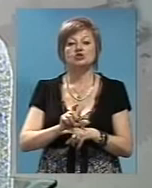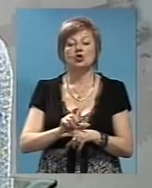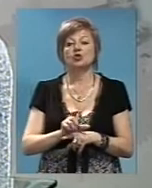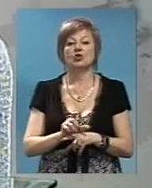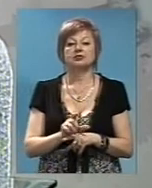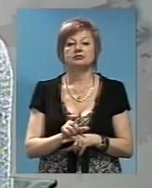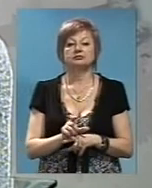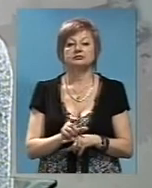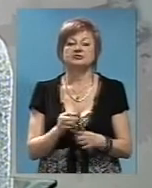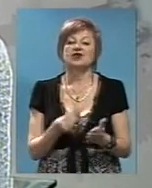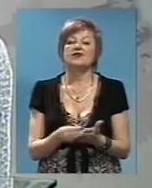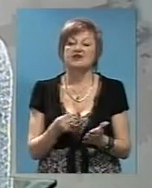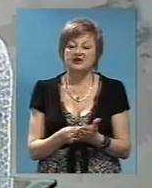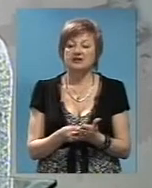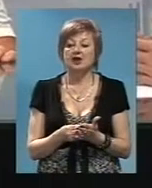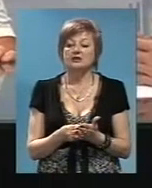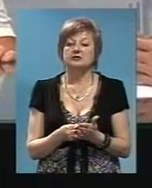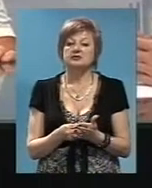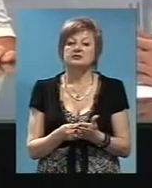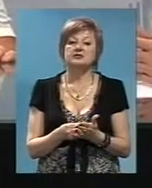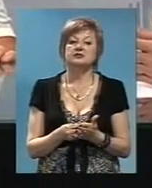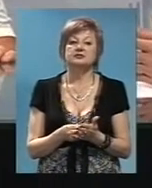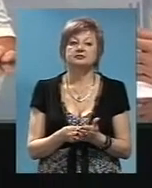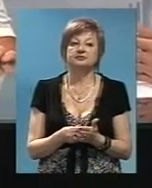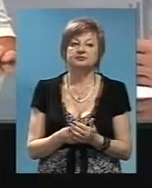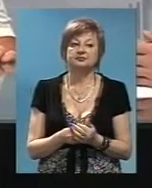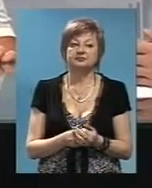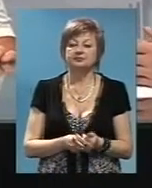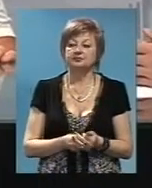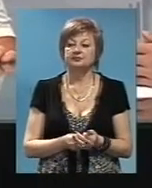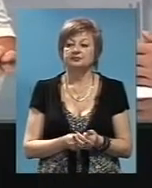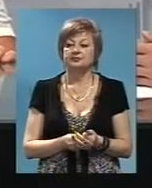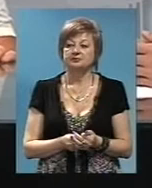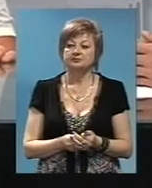ОТГ фінансових коштів, ну, якщо порівнювати з минулим роком?